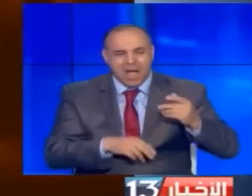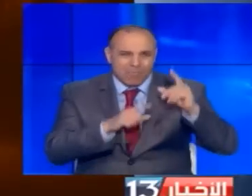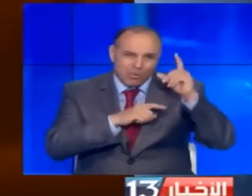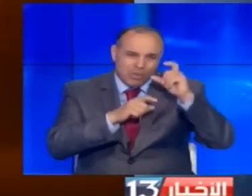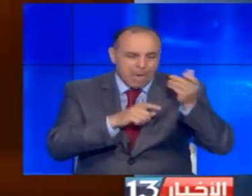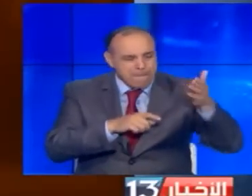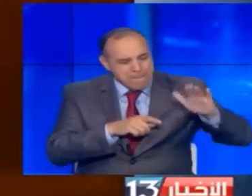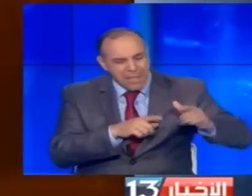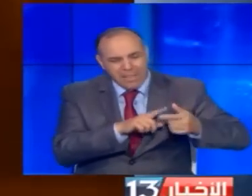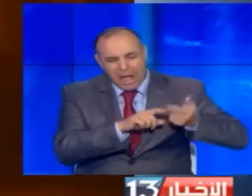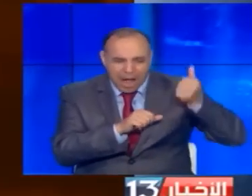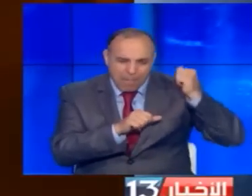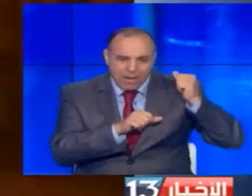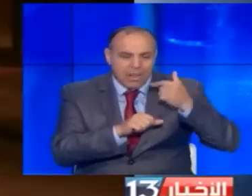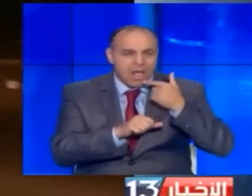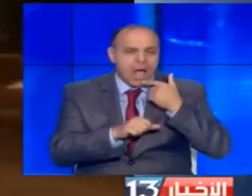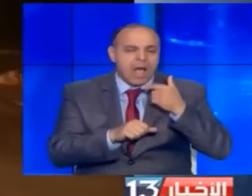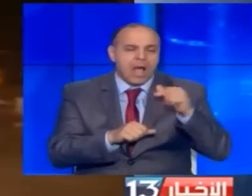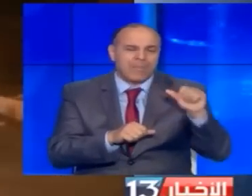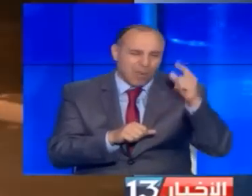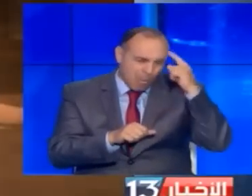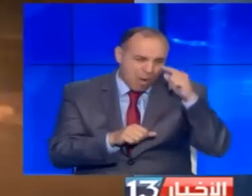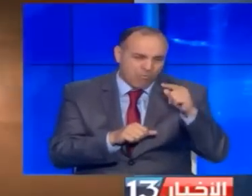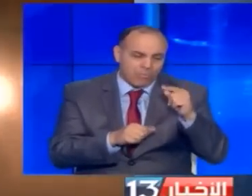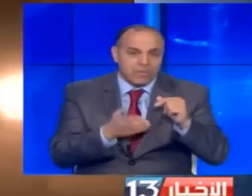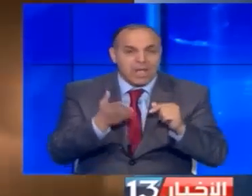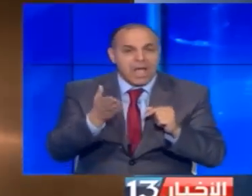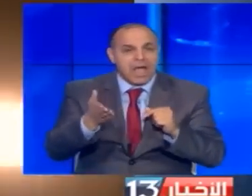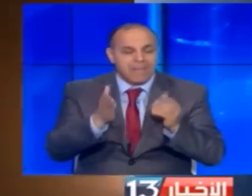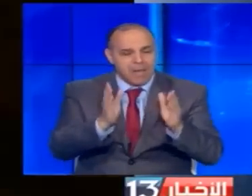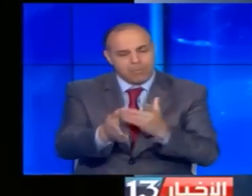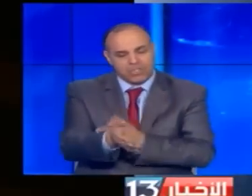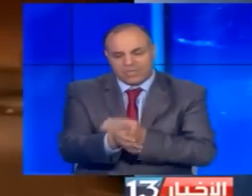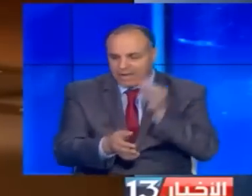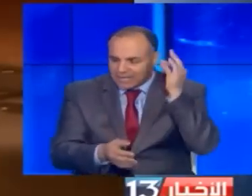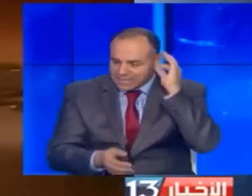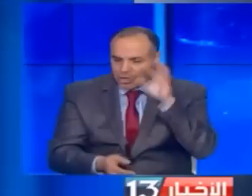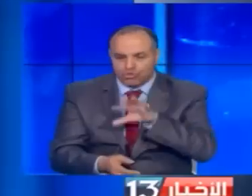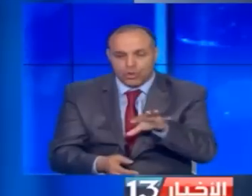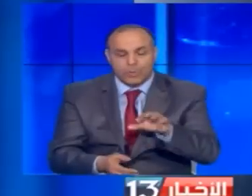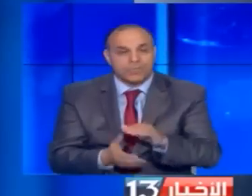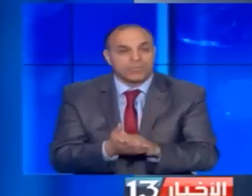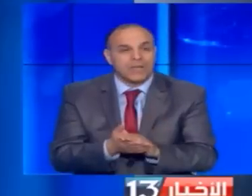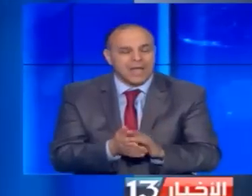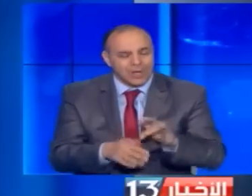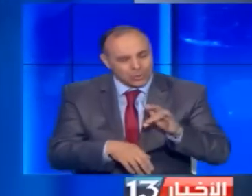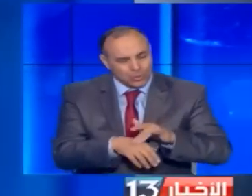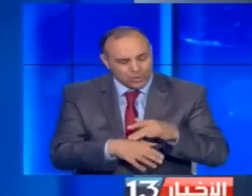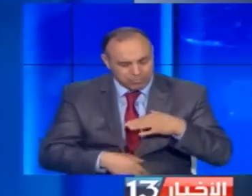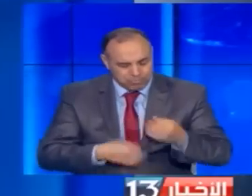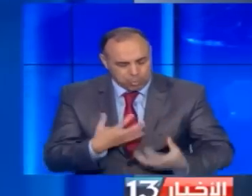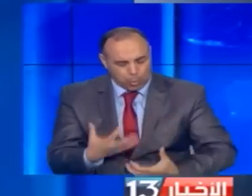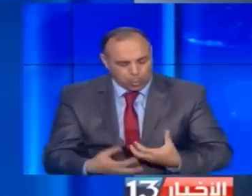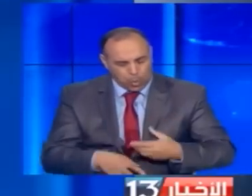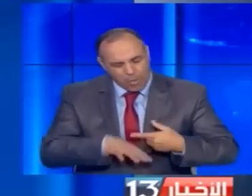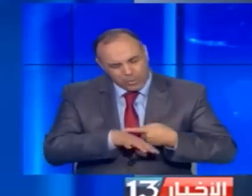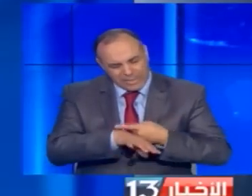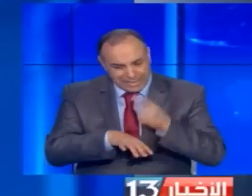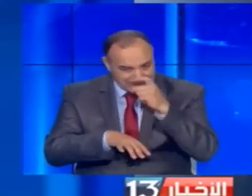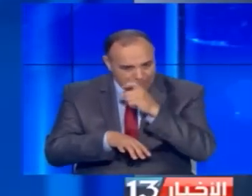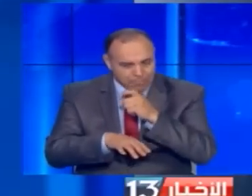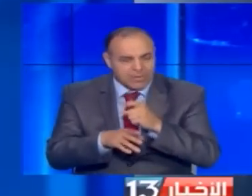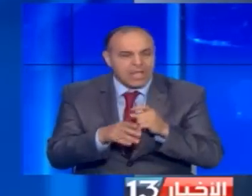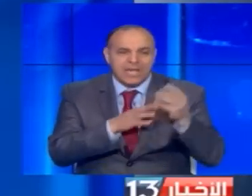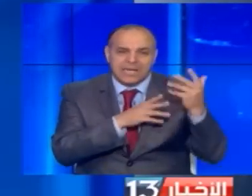المصور الصحفي عبد الرزاق الزرقي بمستشفى القصرين الجهوي متأثرا بحروقه البليغة